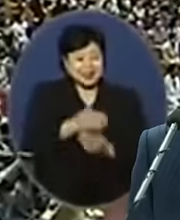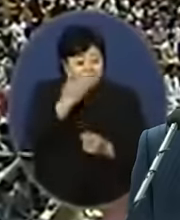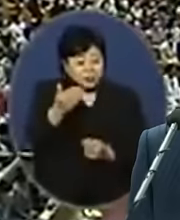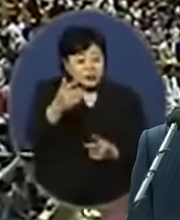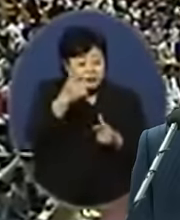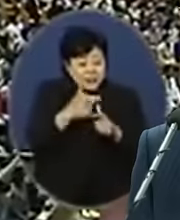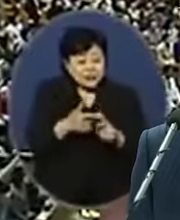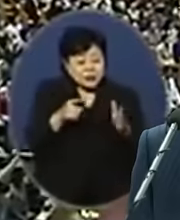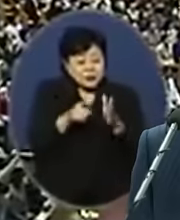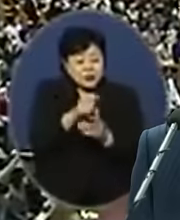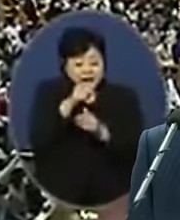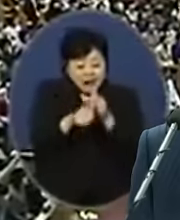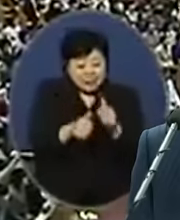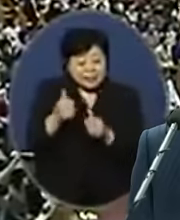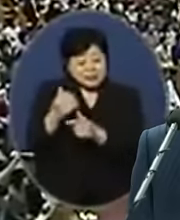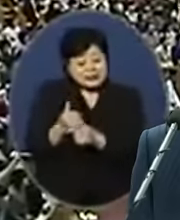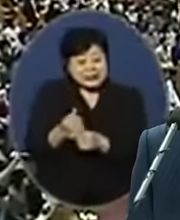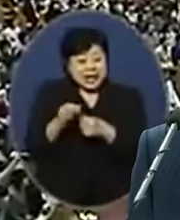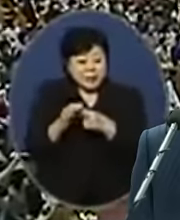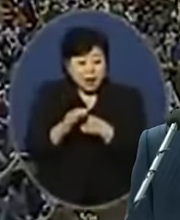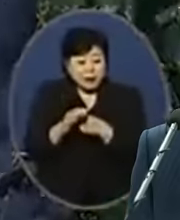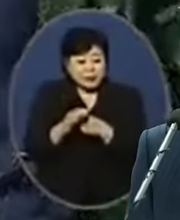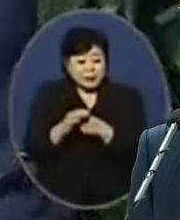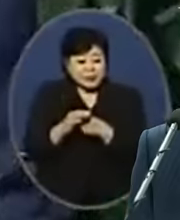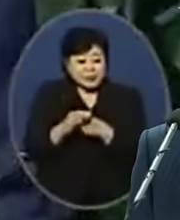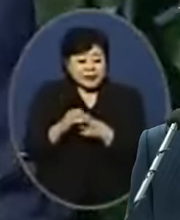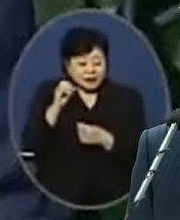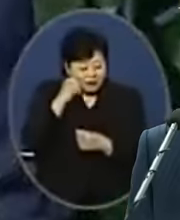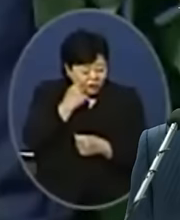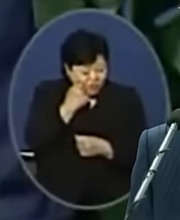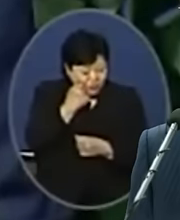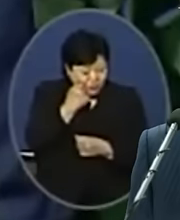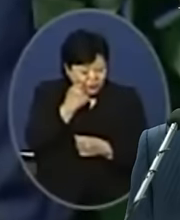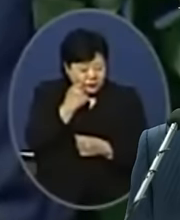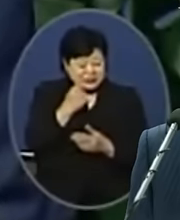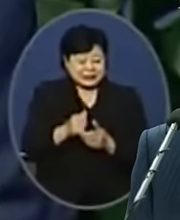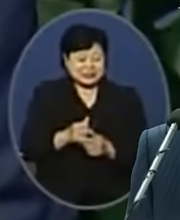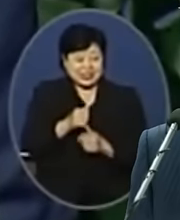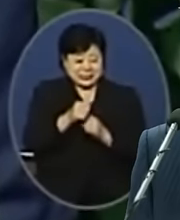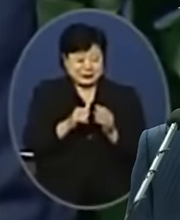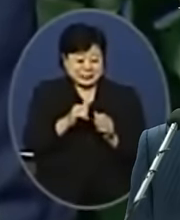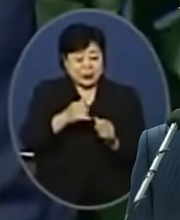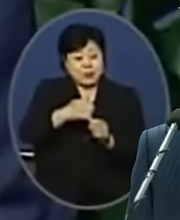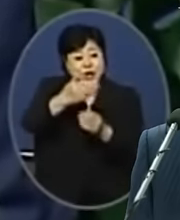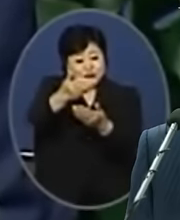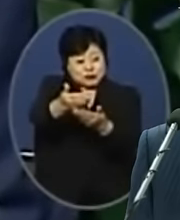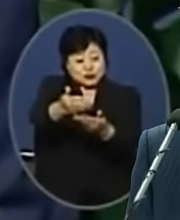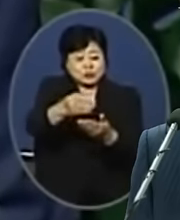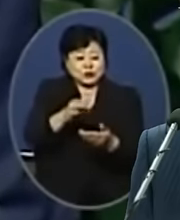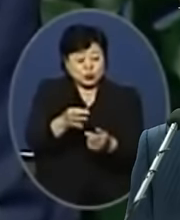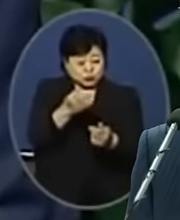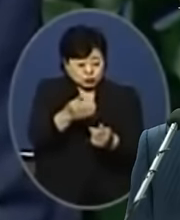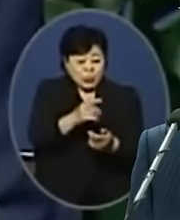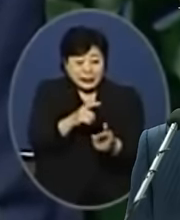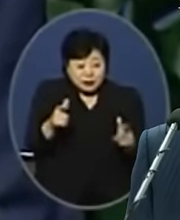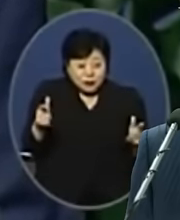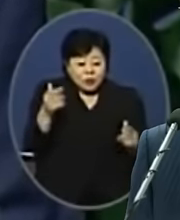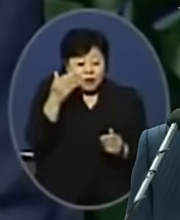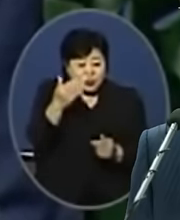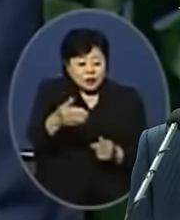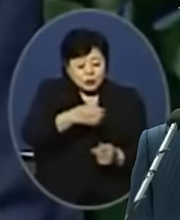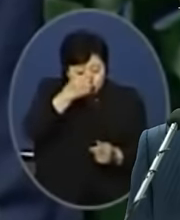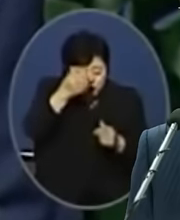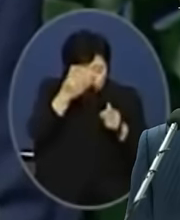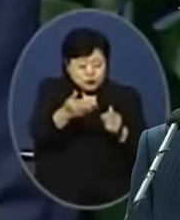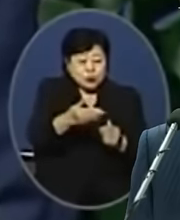여러분이 예수님을 믿고 하나님을 의지하면 어려움에 의지하면 하나님이 사람을 보내주는 것도 아니고 돈을 주는 것도 아니고 여러분에게